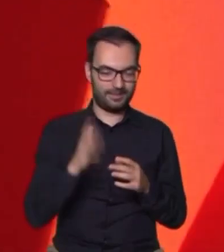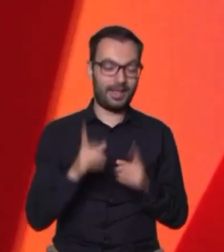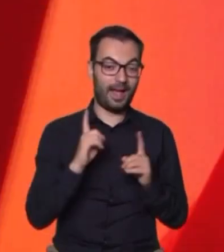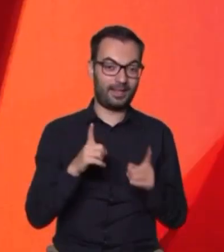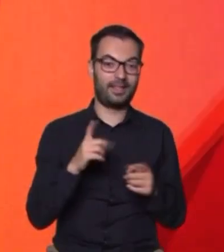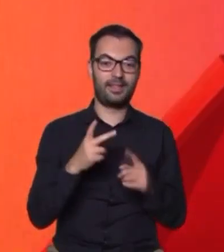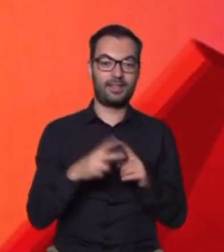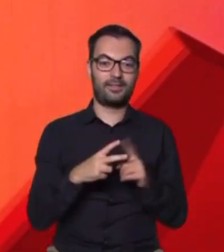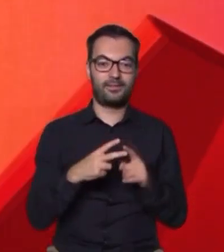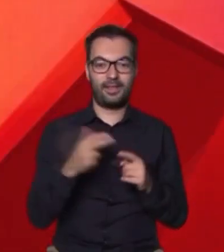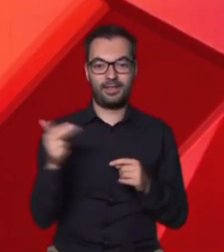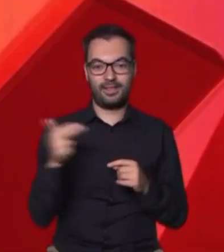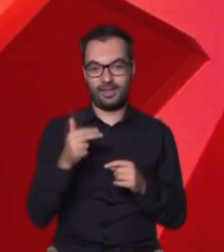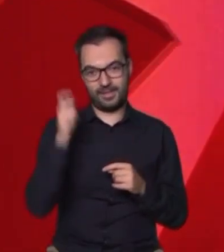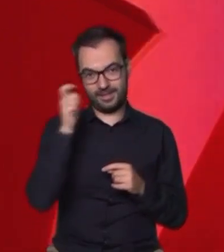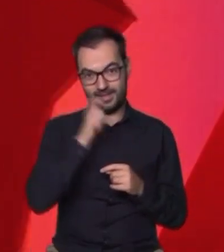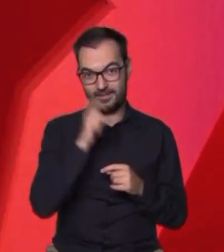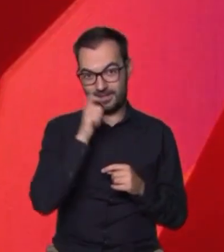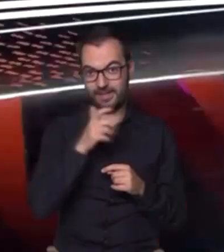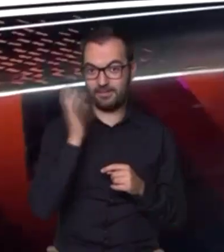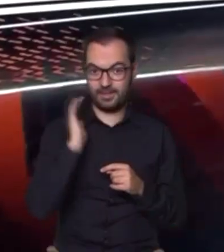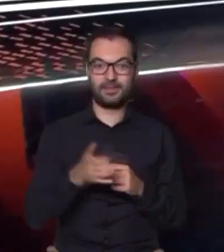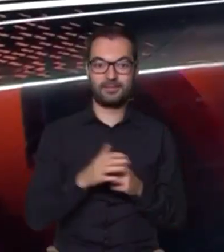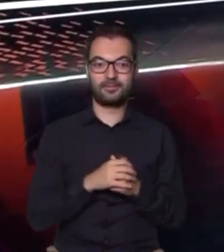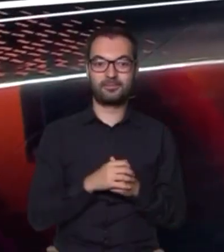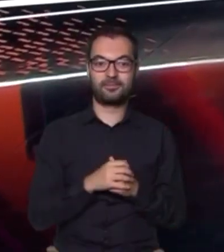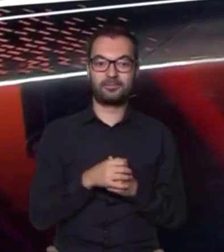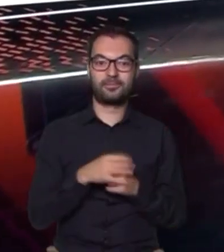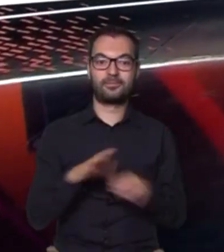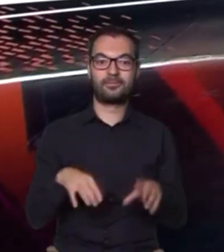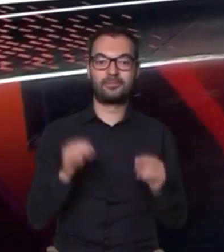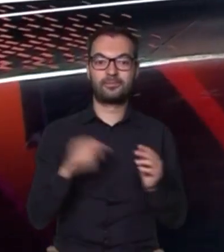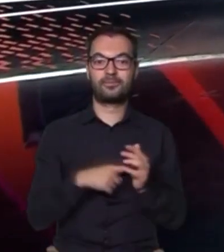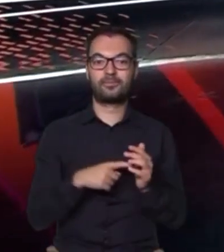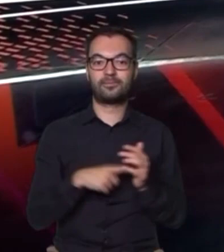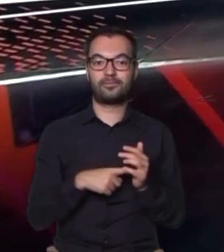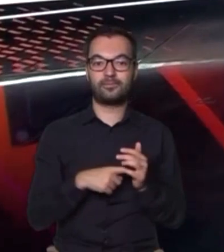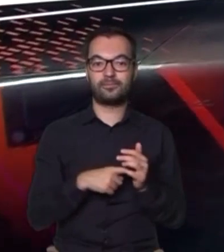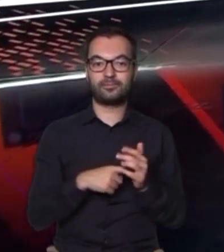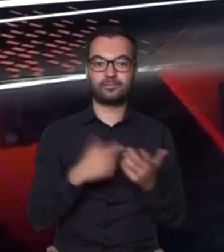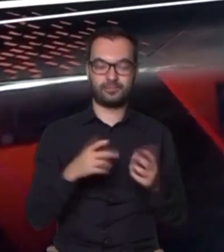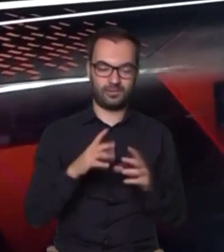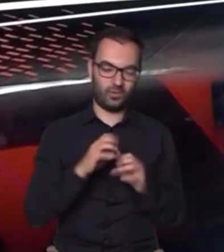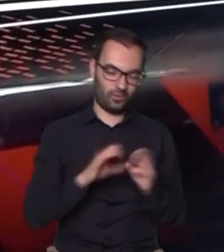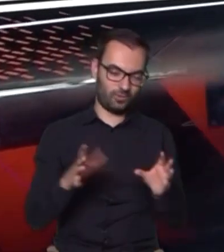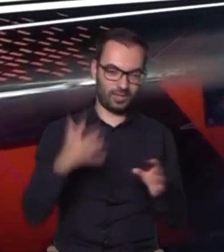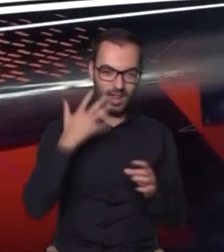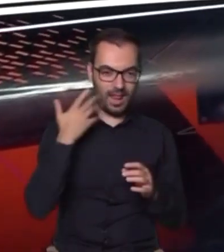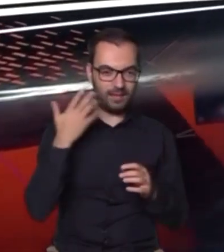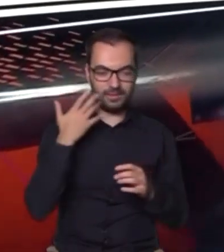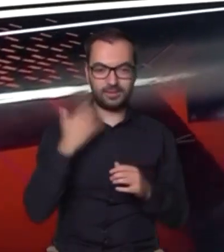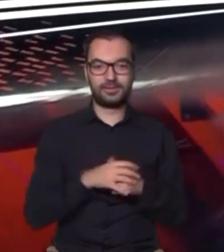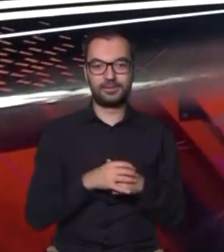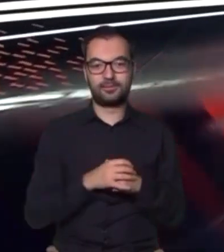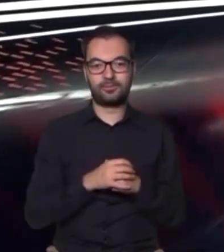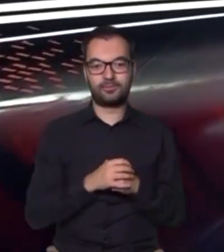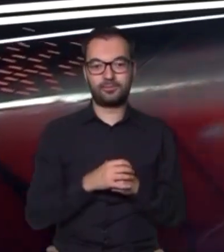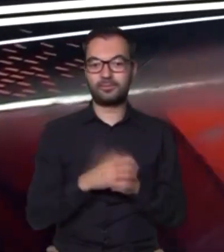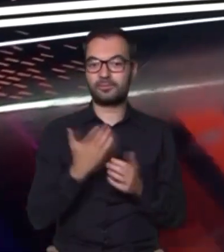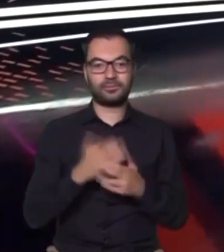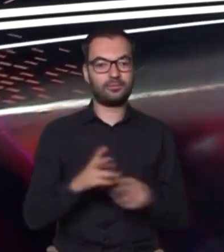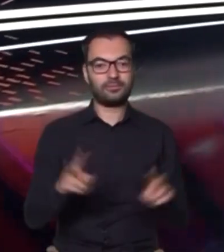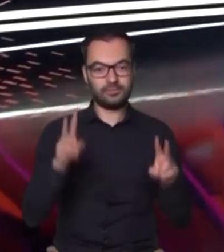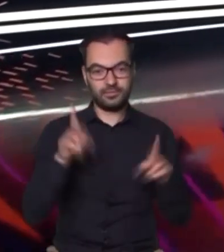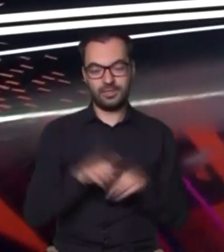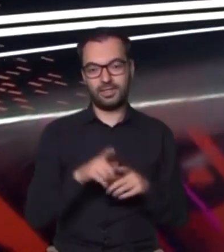to dwa wątki kryminalne, ale o tym później. Najpierw zacznę oczywiście bez zaskoczenia Robert Lewandowski, bo chwalą go nie tylko kibice, ale